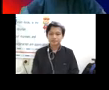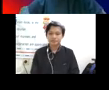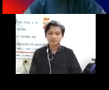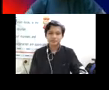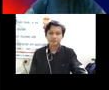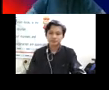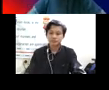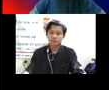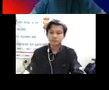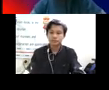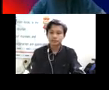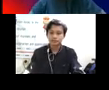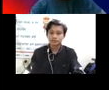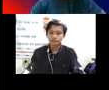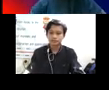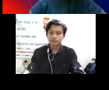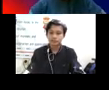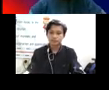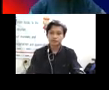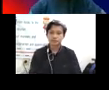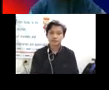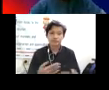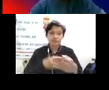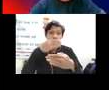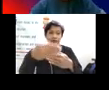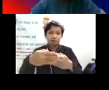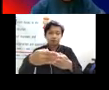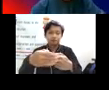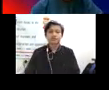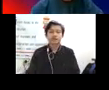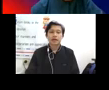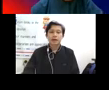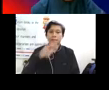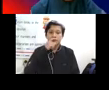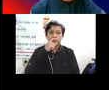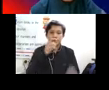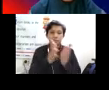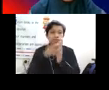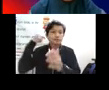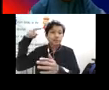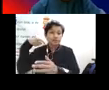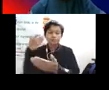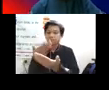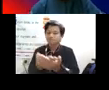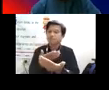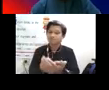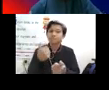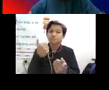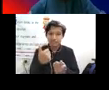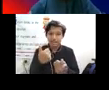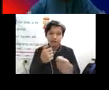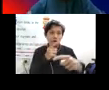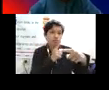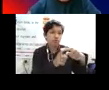Selain itu bapak ibu dan teman-teman juga bisa menambahkan folder misalkan